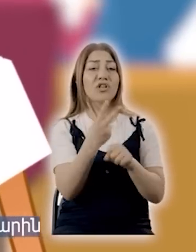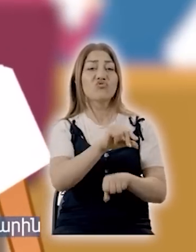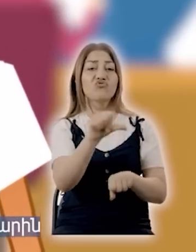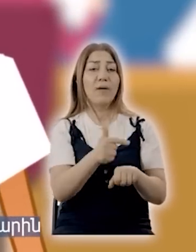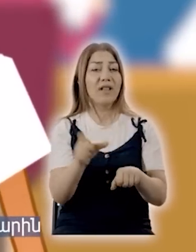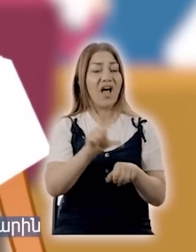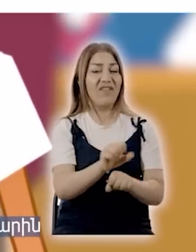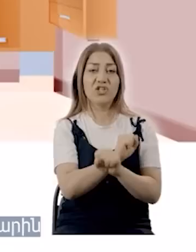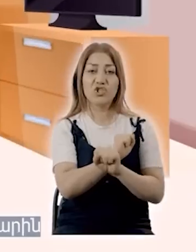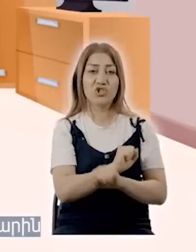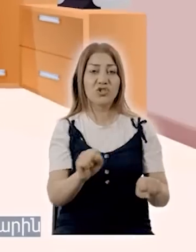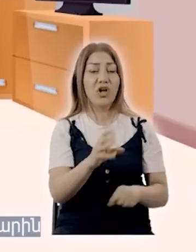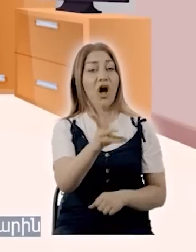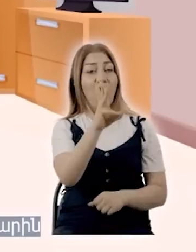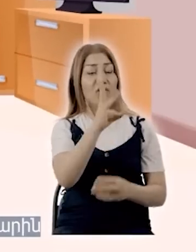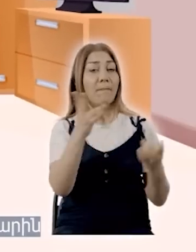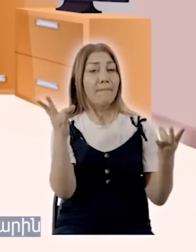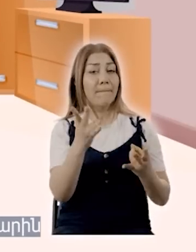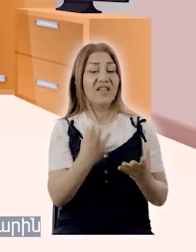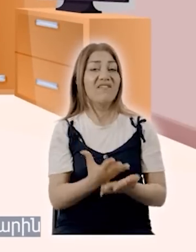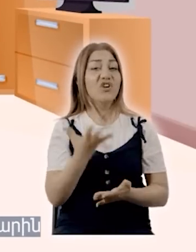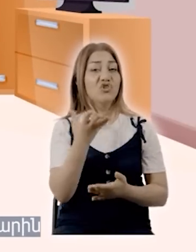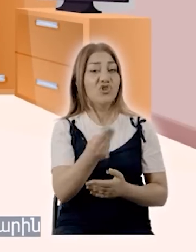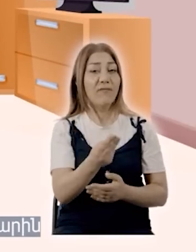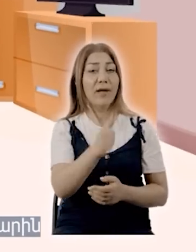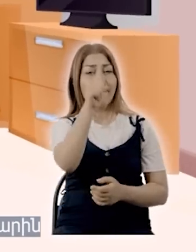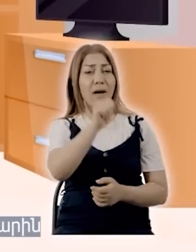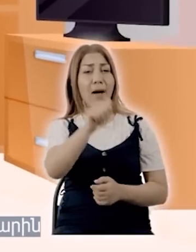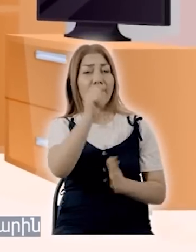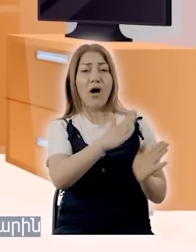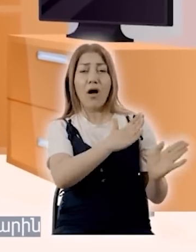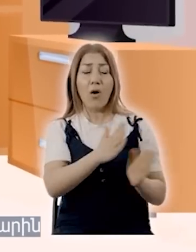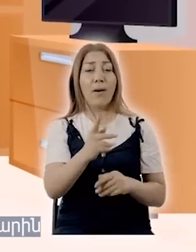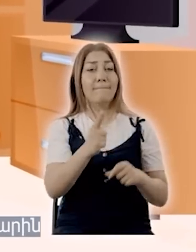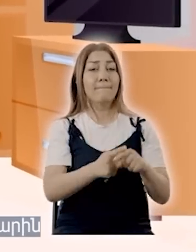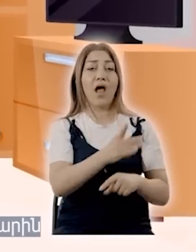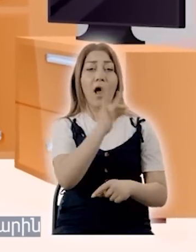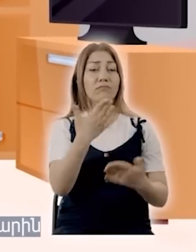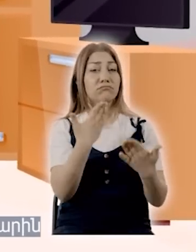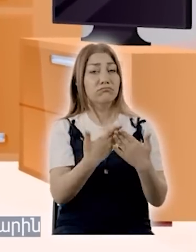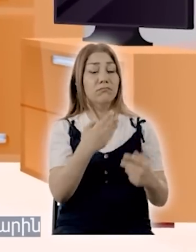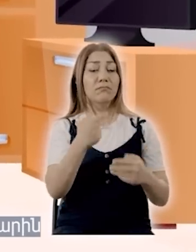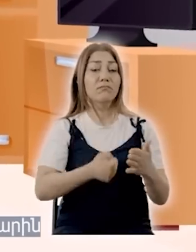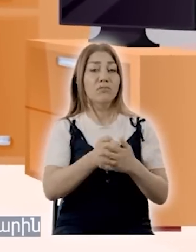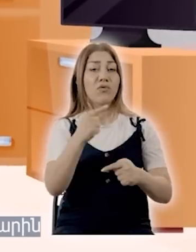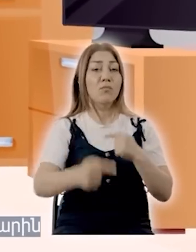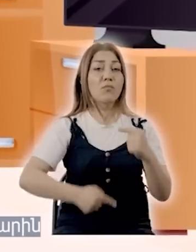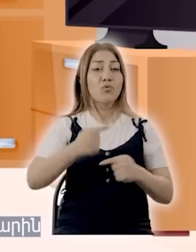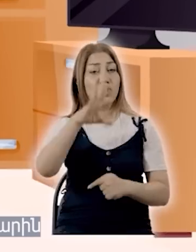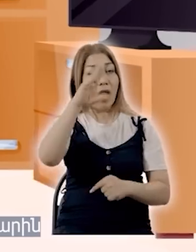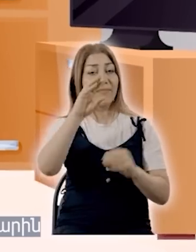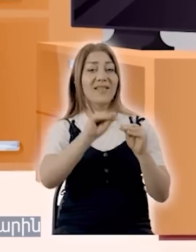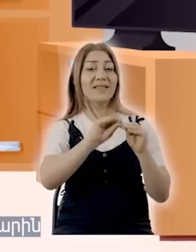գերազանցել օրական 12 ժամը։ Աշխատավարձը պետք է աշխատողին վճարվի յուրաքանչյուր ամիս առնվազն 1 անգամ մինչև